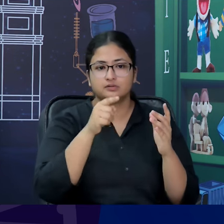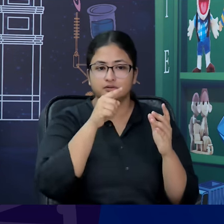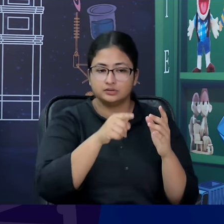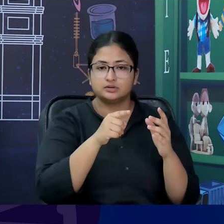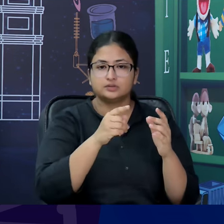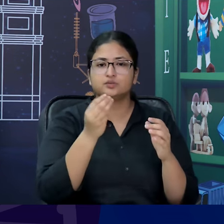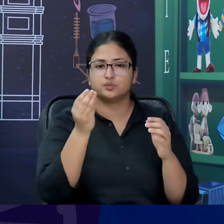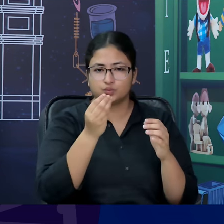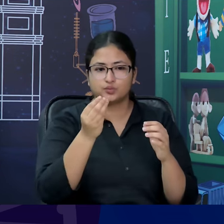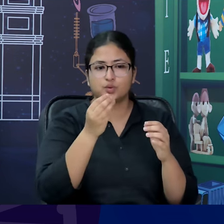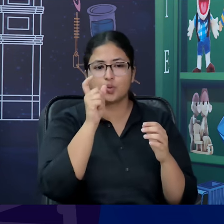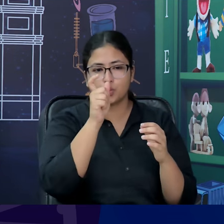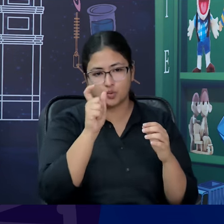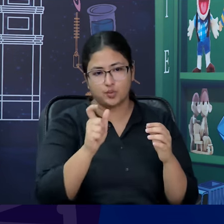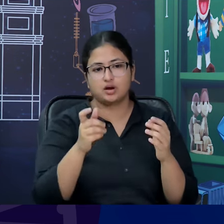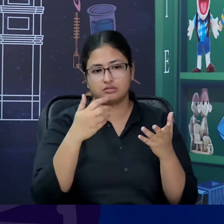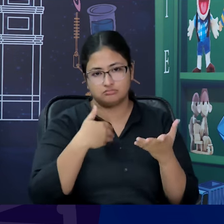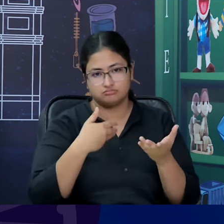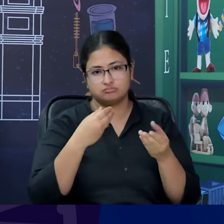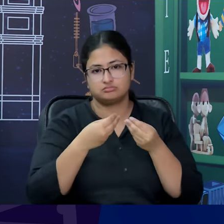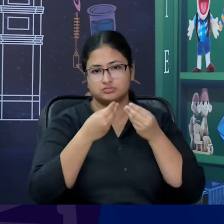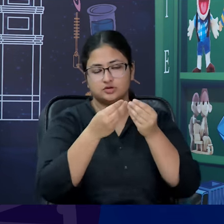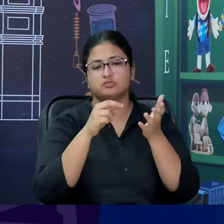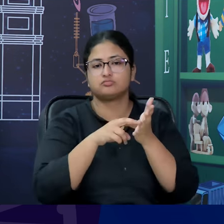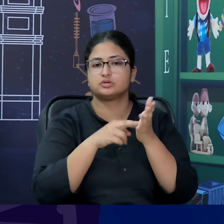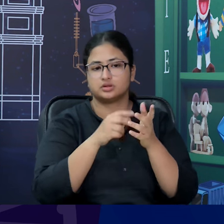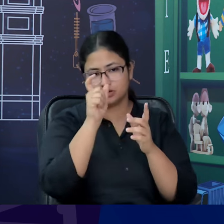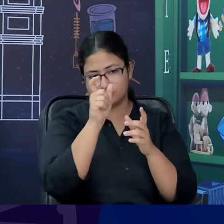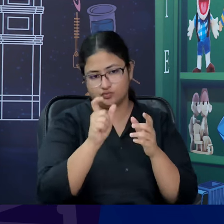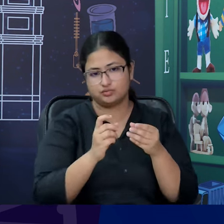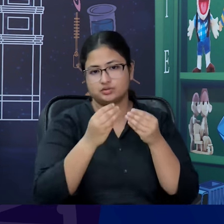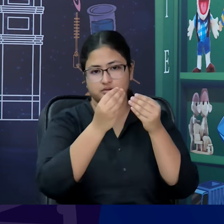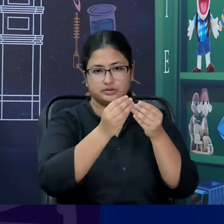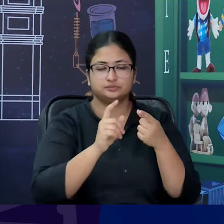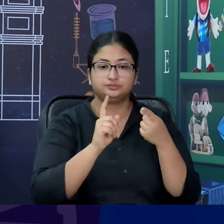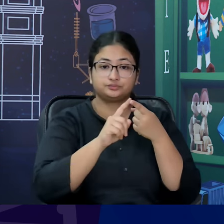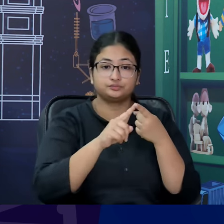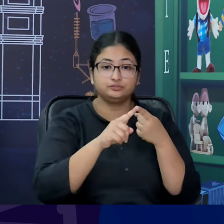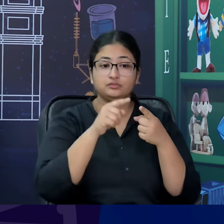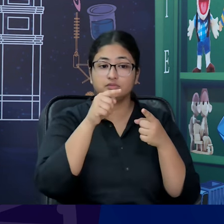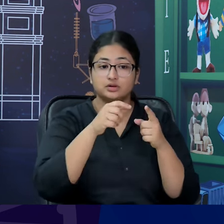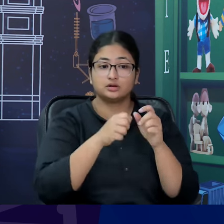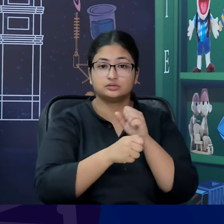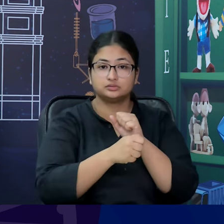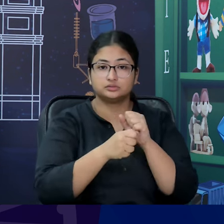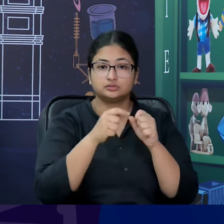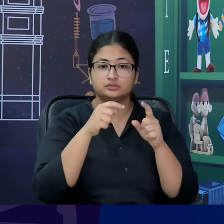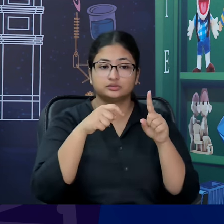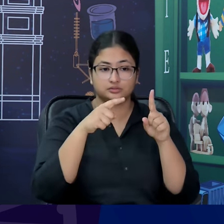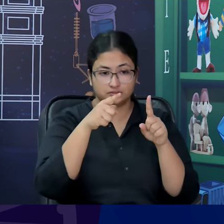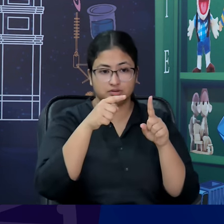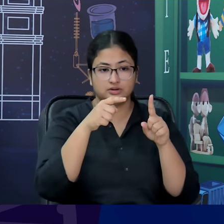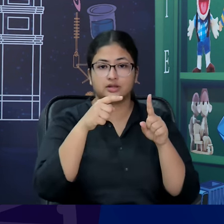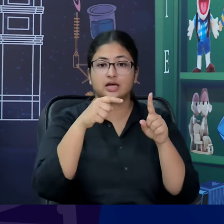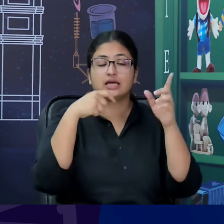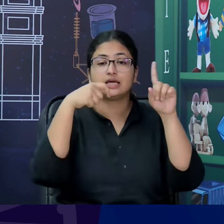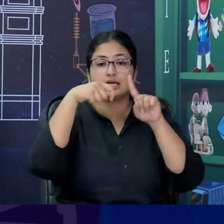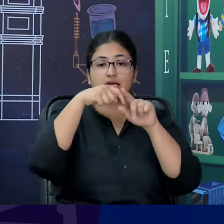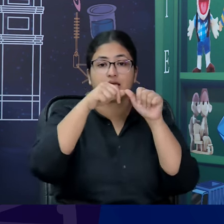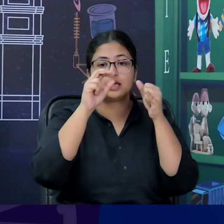फिर भी कुछ शब्द अगर आप बात करना चाहे तो हम उन शब्दों पर बात कर सकते हैं कसाव जी एक शब्द है कसाव यहां